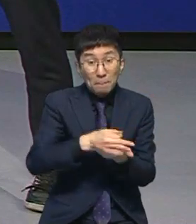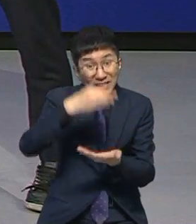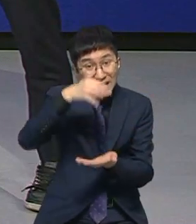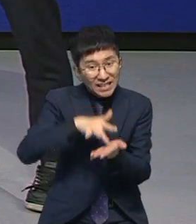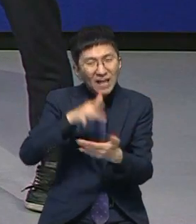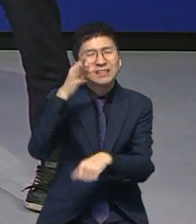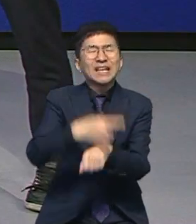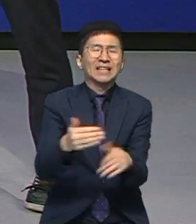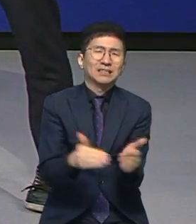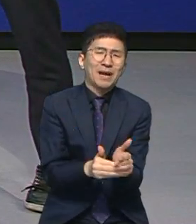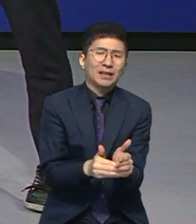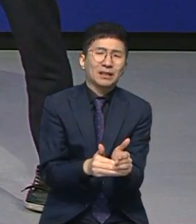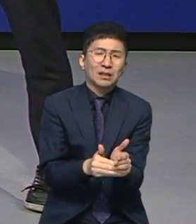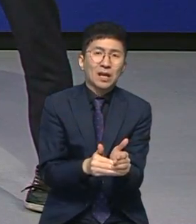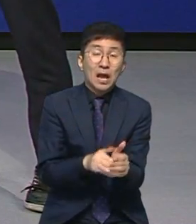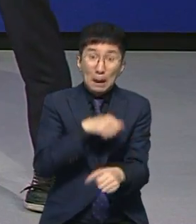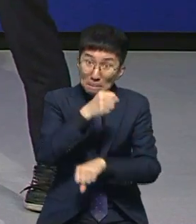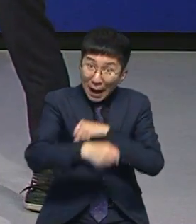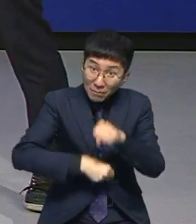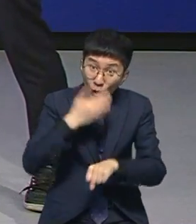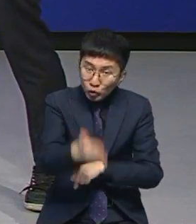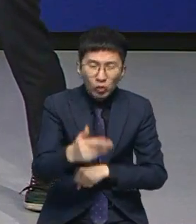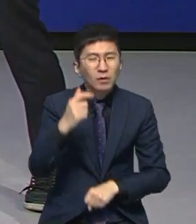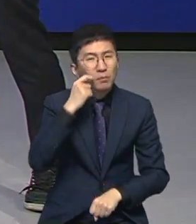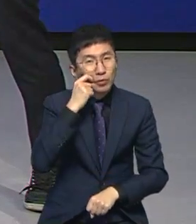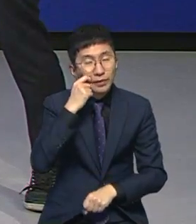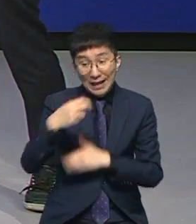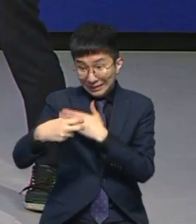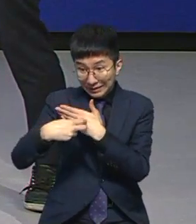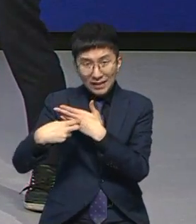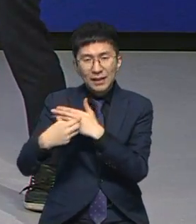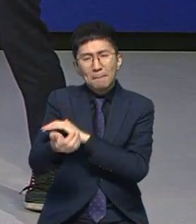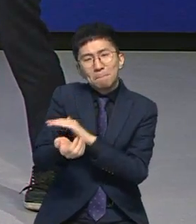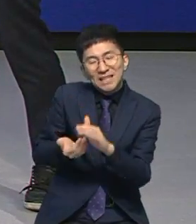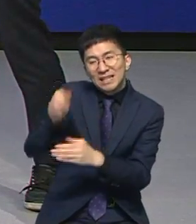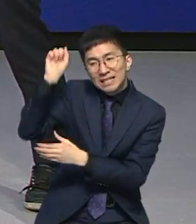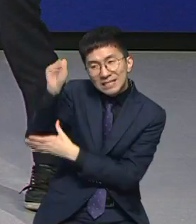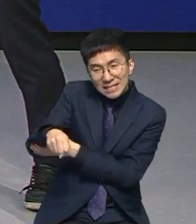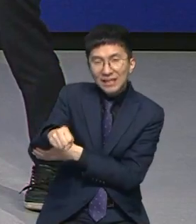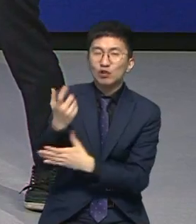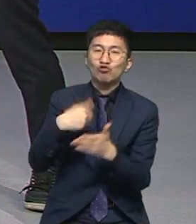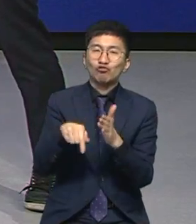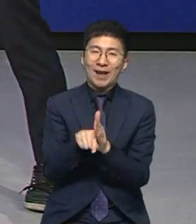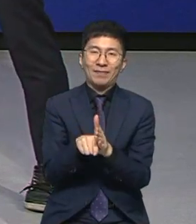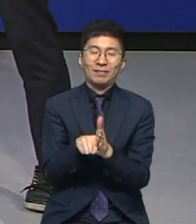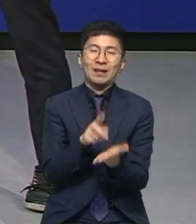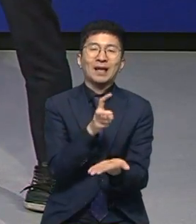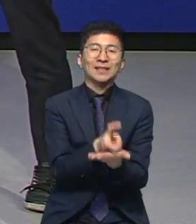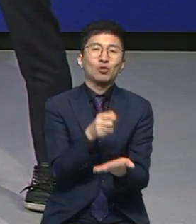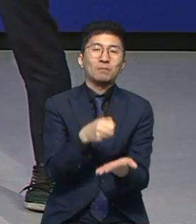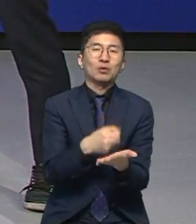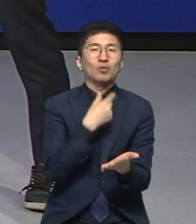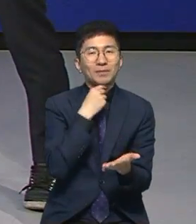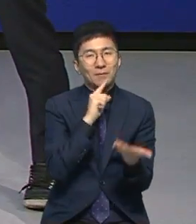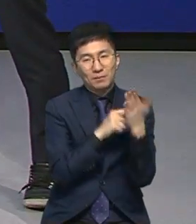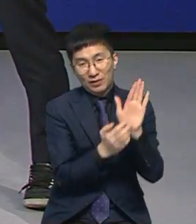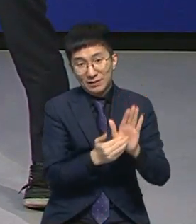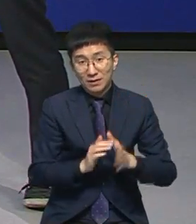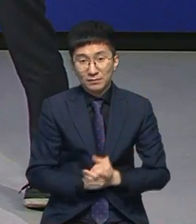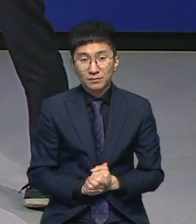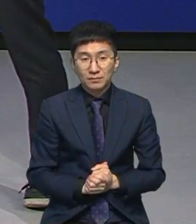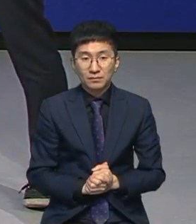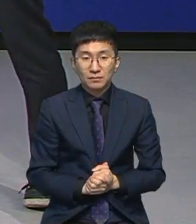확보하되 처방이 남발되지 않도록 의사에게 미리 승인받도록 하겠다 했습니다.